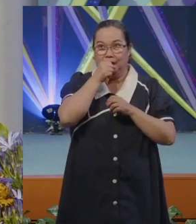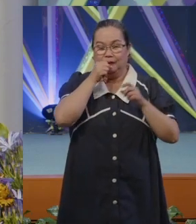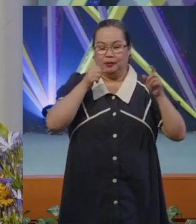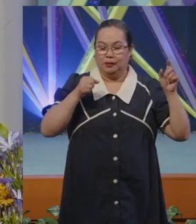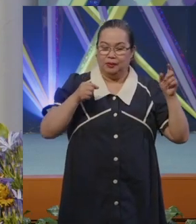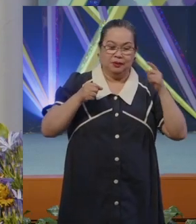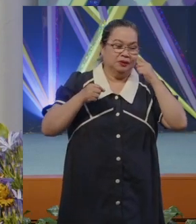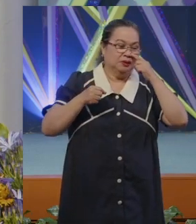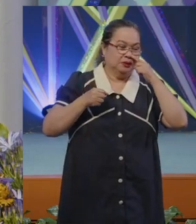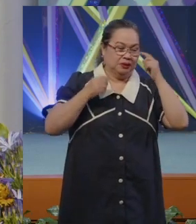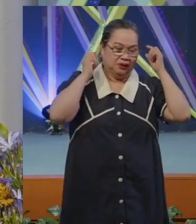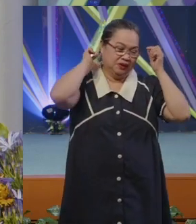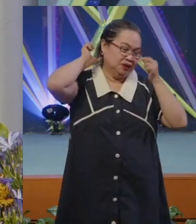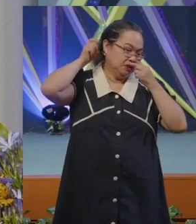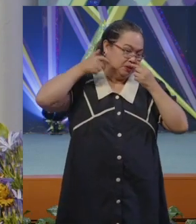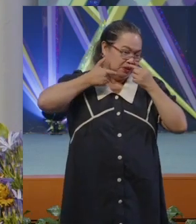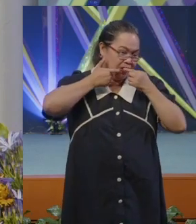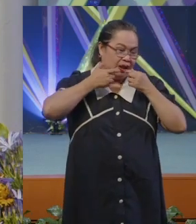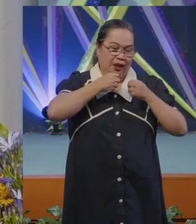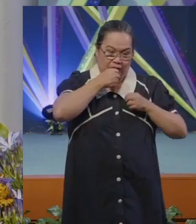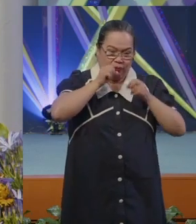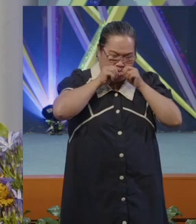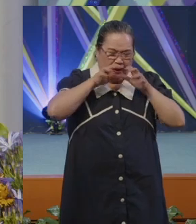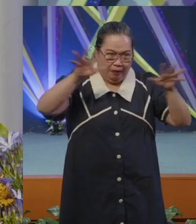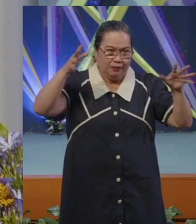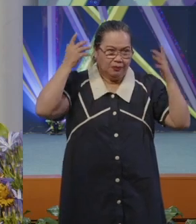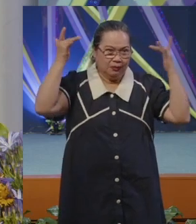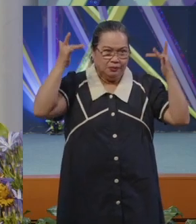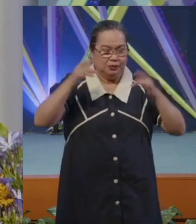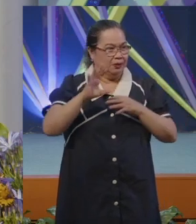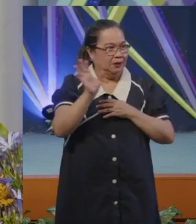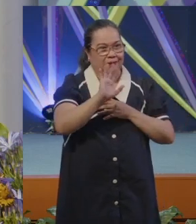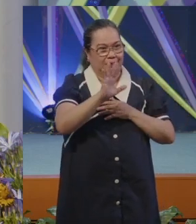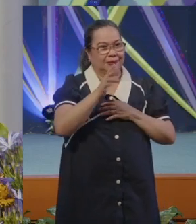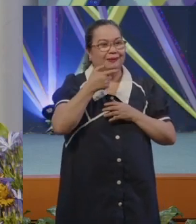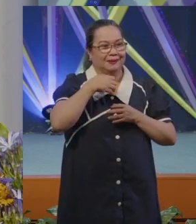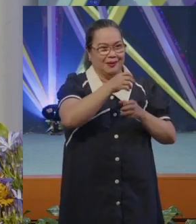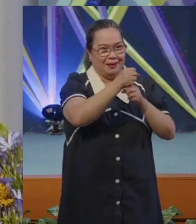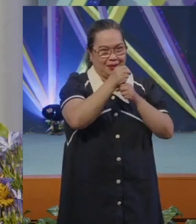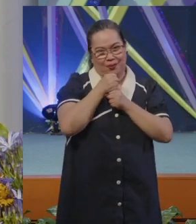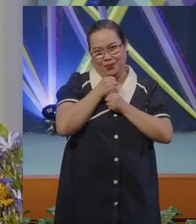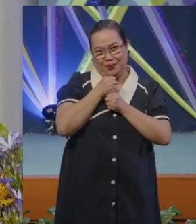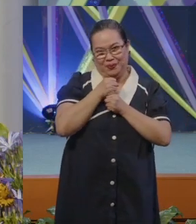mic dito, mabibingi kayo lahat. Kaya humingi ako ng ganitong mic.